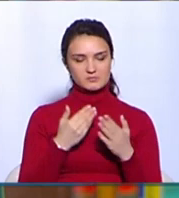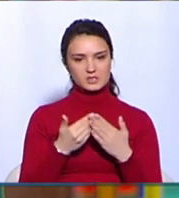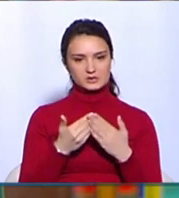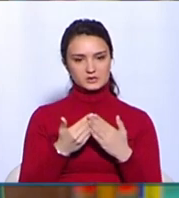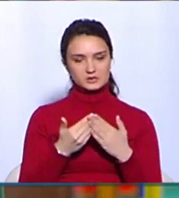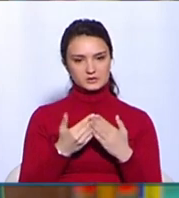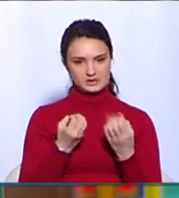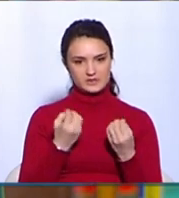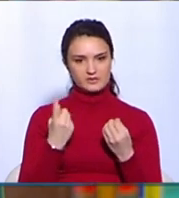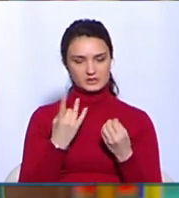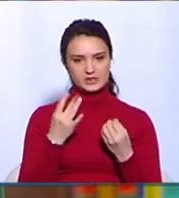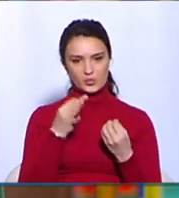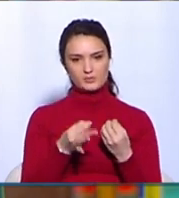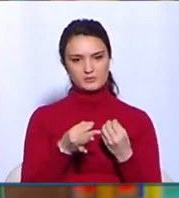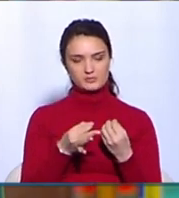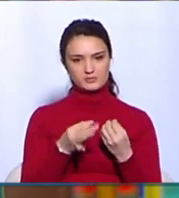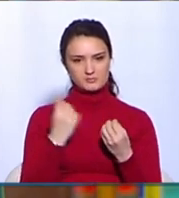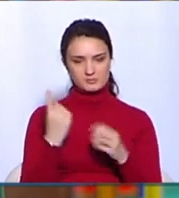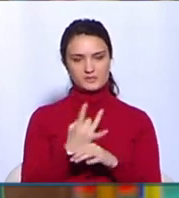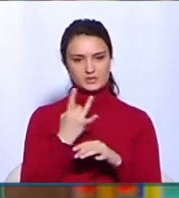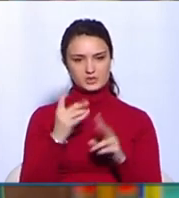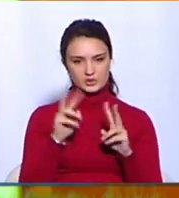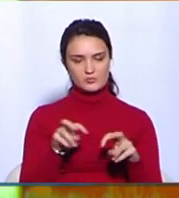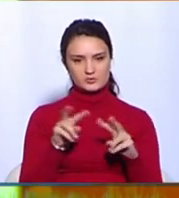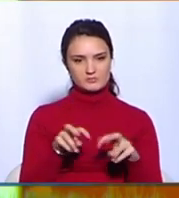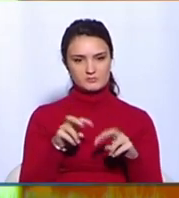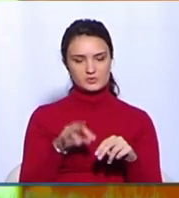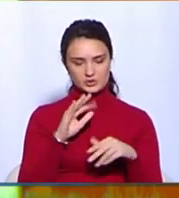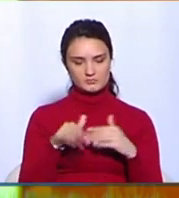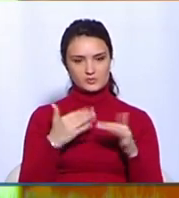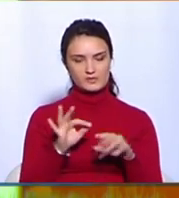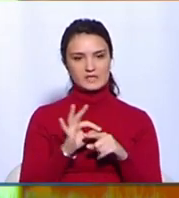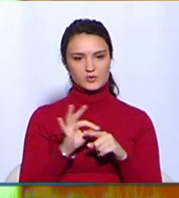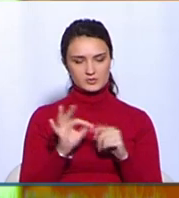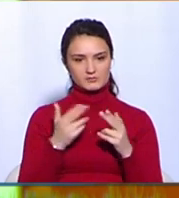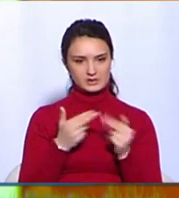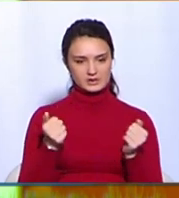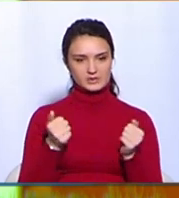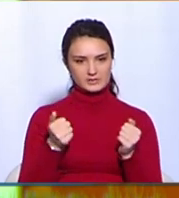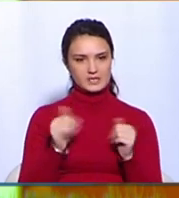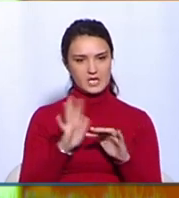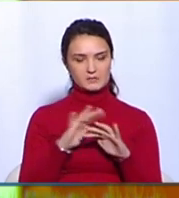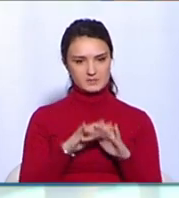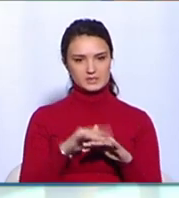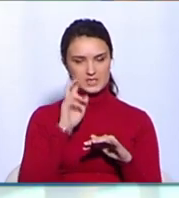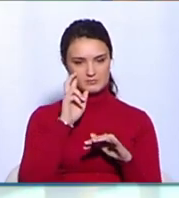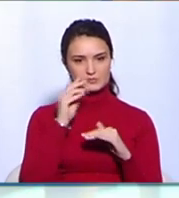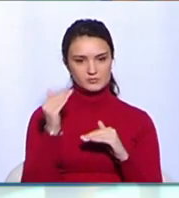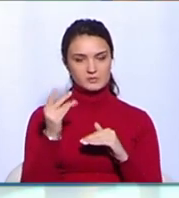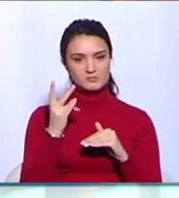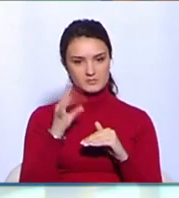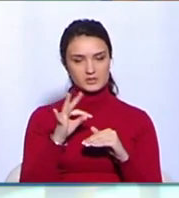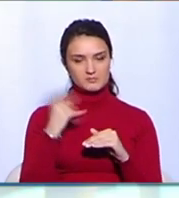დაუშვათ კიდევ ერთხელ გეუბნებით პირველადი შემოწმება, შემდეგ უკვე ნევროზები რა თქმა უნდა აღარ ფინანსდება სახელმწიფოს მიერ,